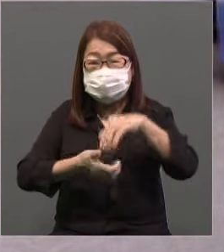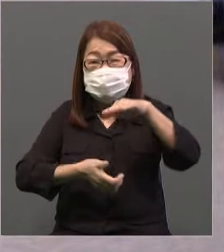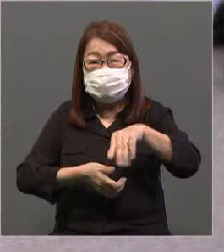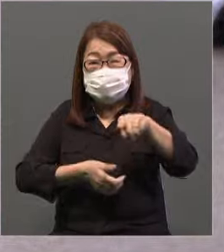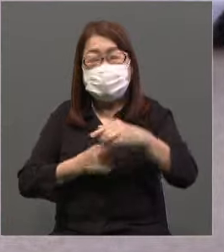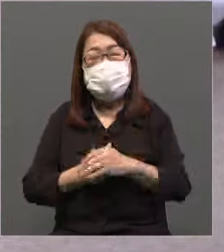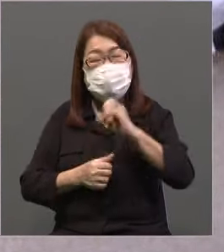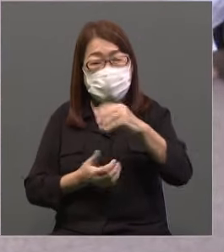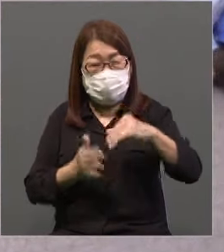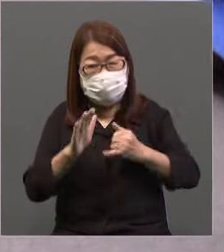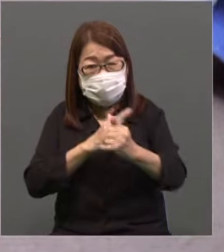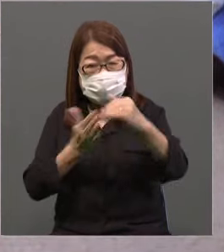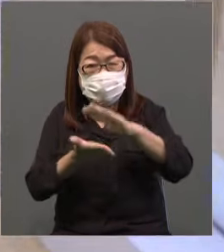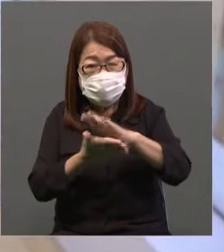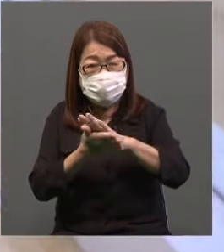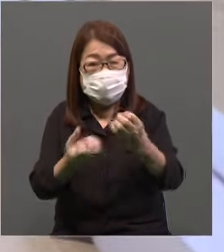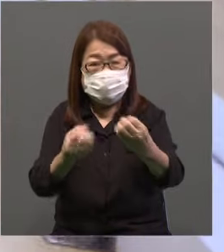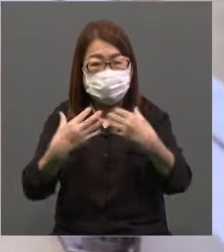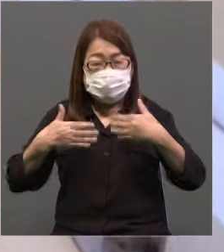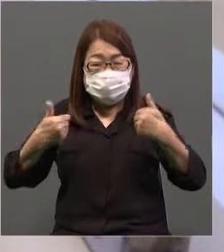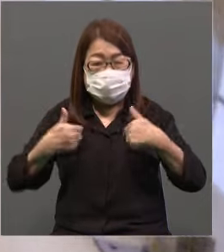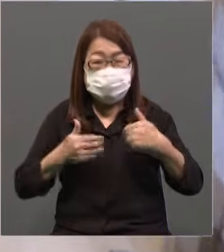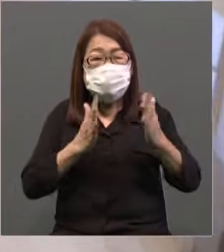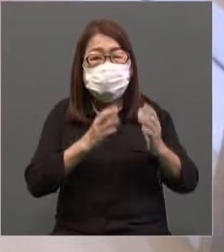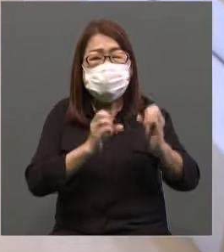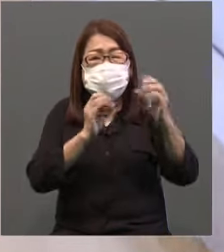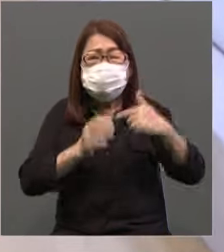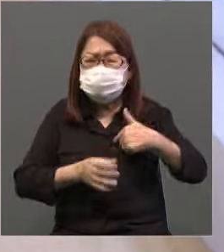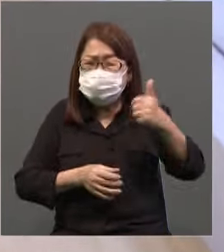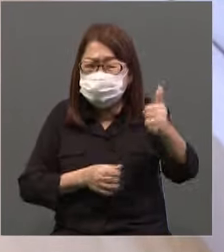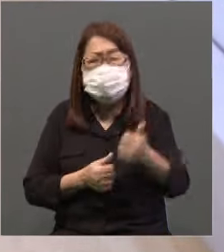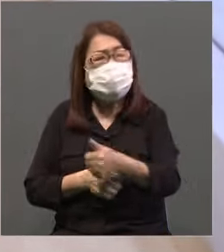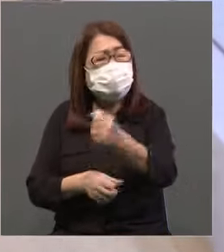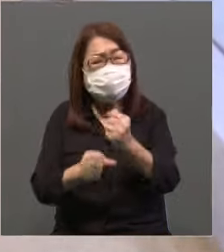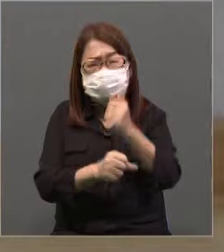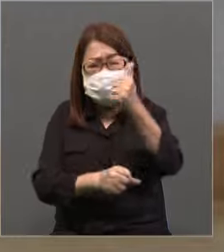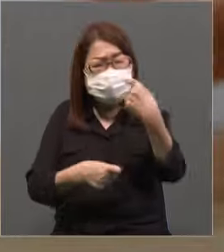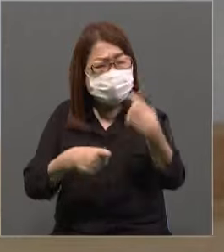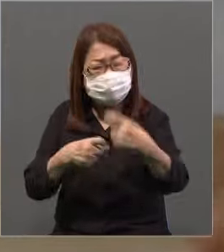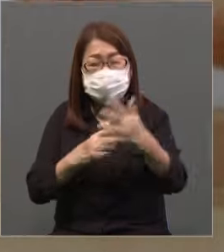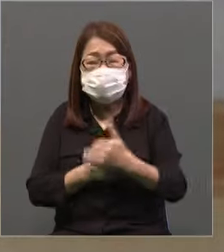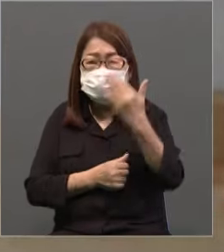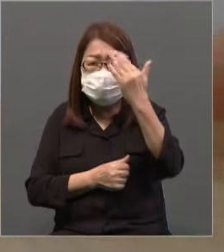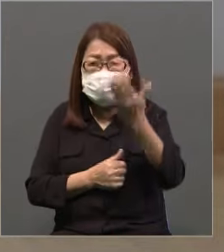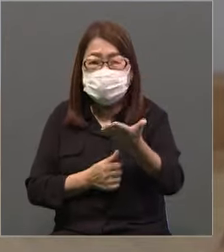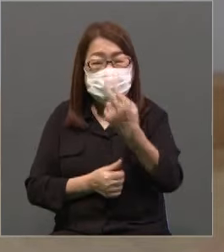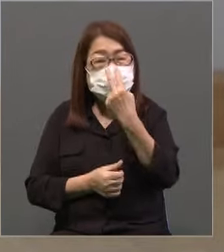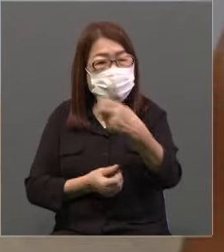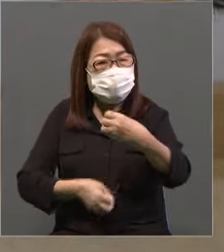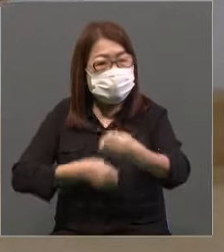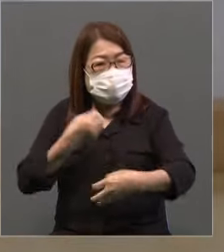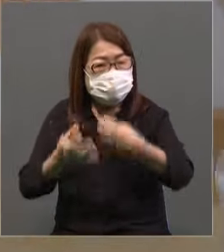าเรียน JMC สนุกมากคุณครูใจดีทุกอย่างไม่มีอะไรยากเหตุผลเป็นเพราะอะไรไปฟังกันครับ